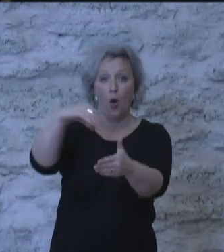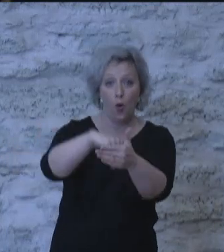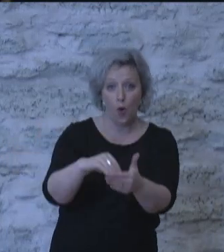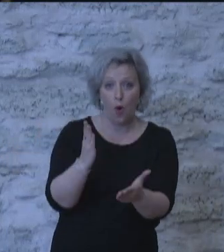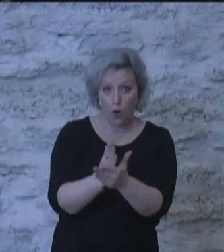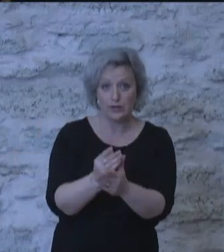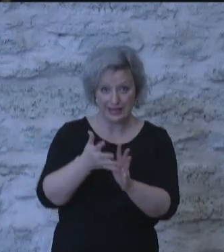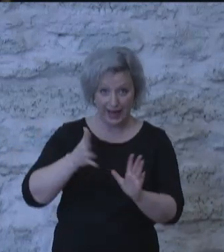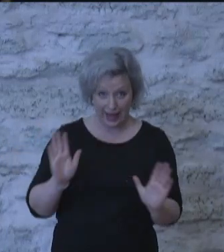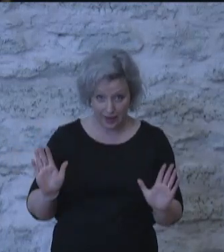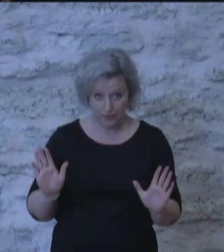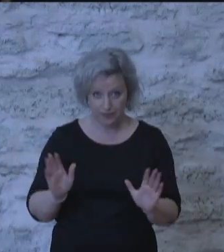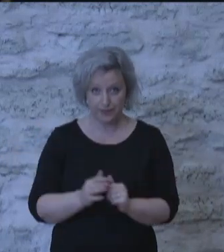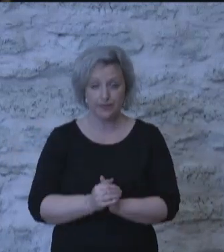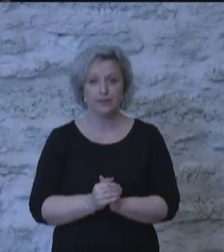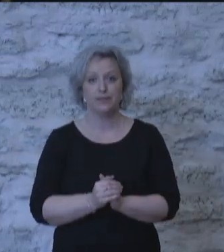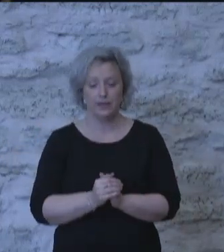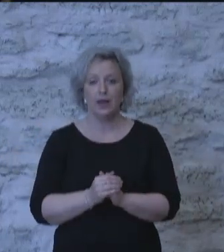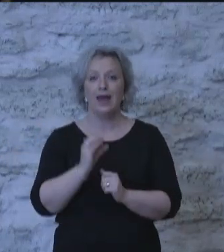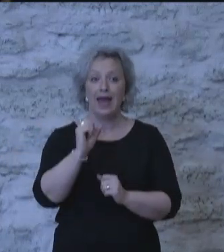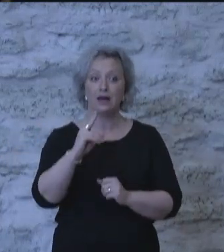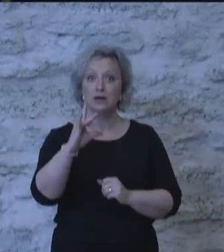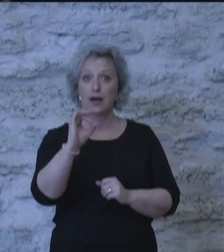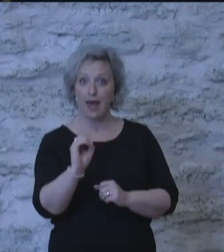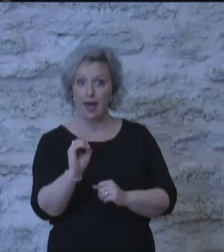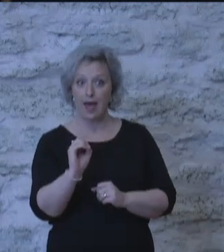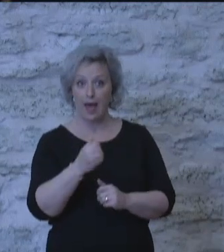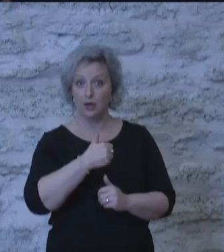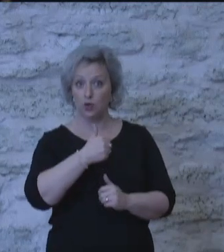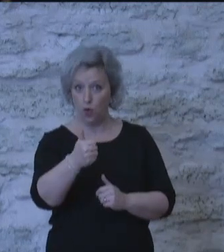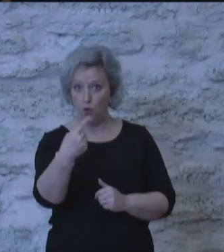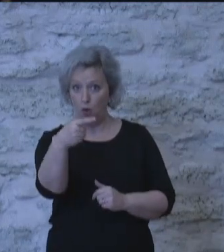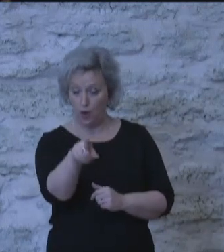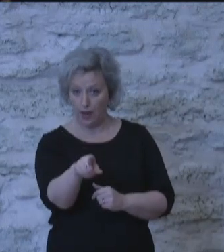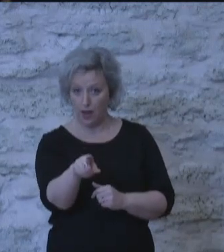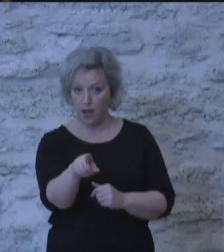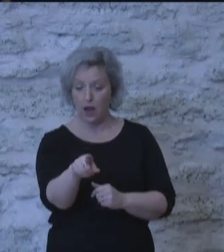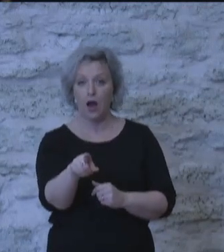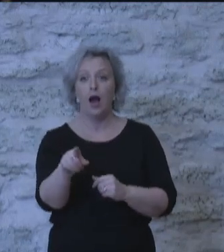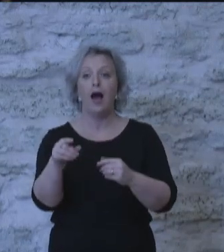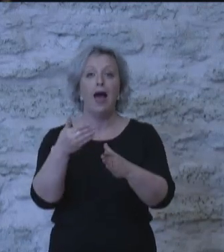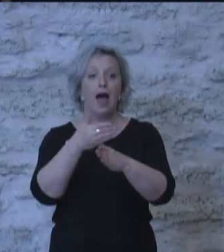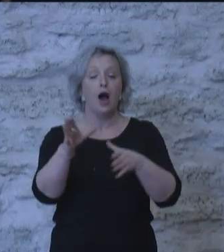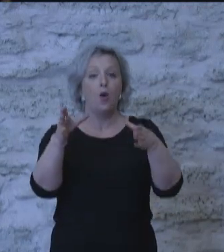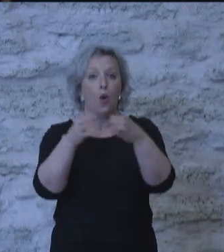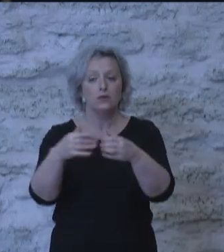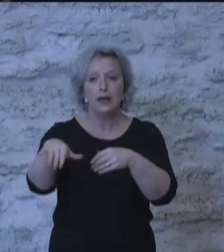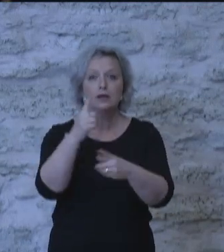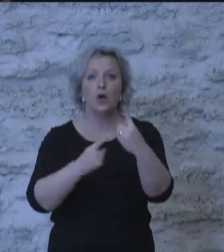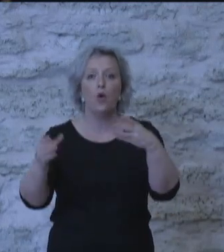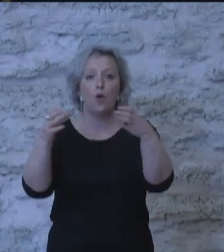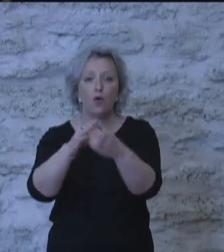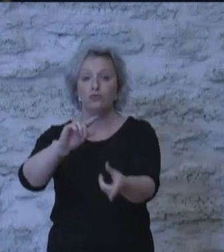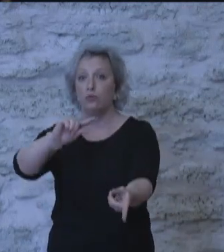Ekre juhtimisel tehti selline erakorralne ülepolitiseerimine, kus lisaks sellel, et poliitikud vaetati välja,